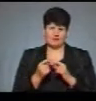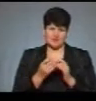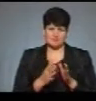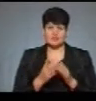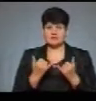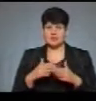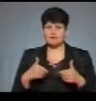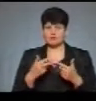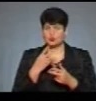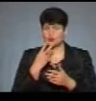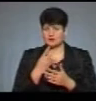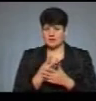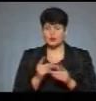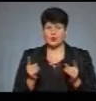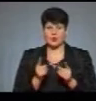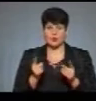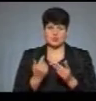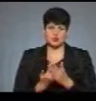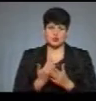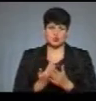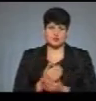зараз пропоную переглянути короткий сюжет.